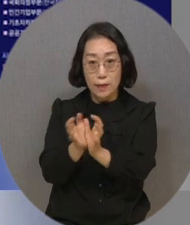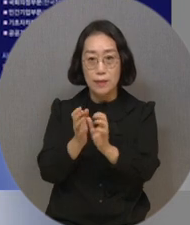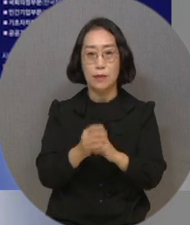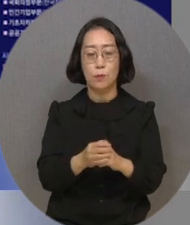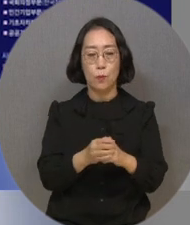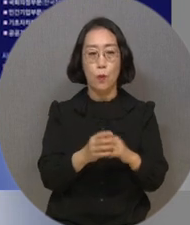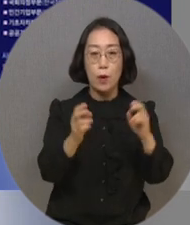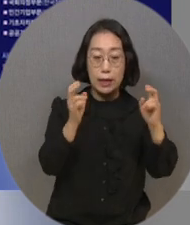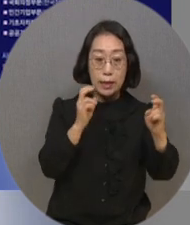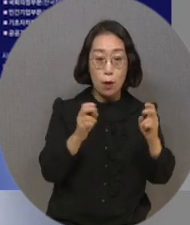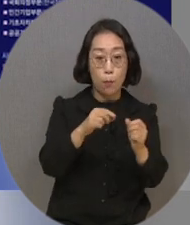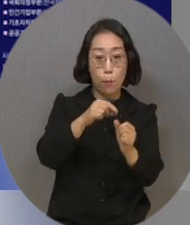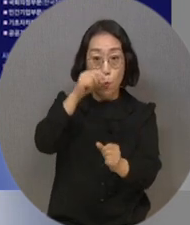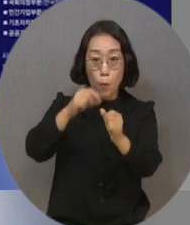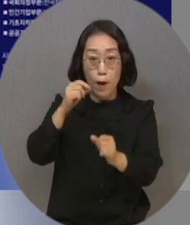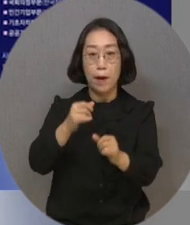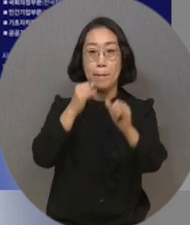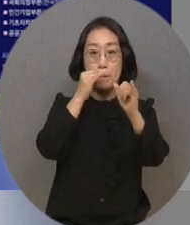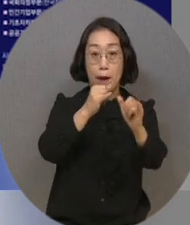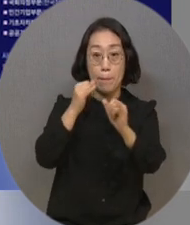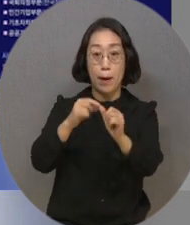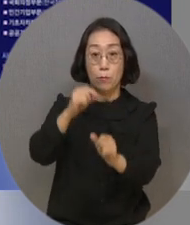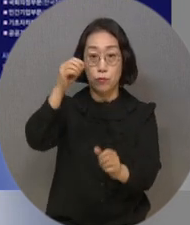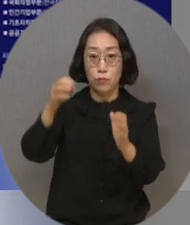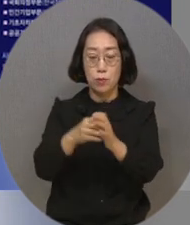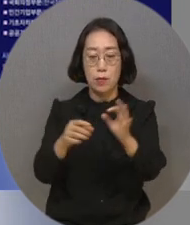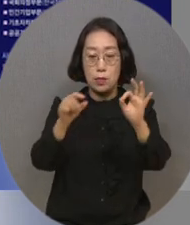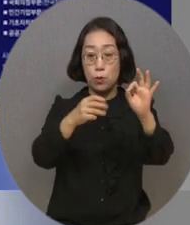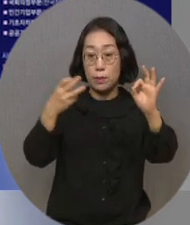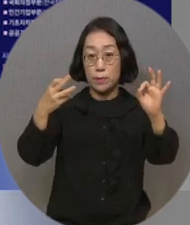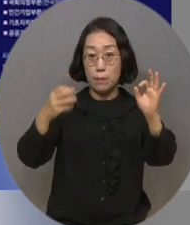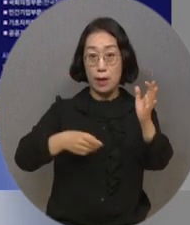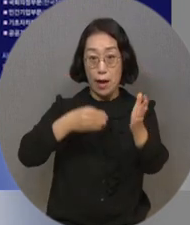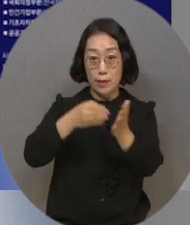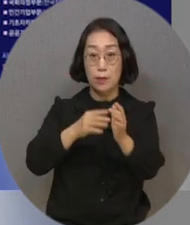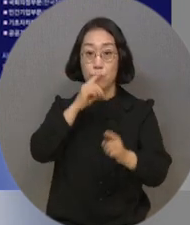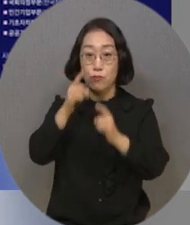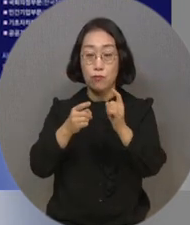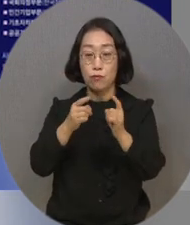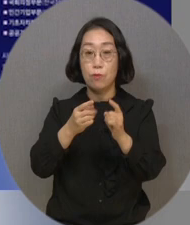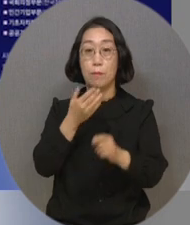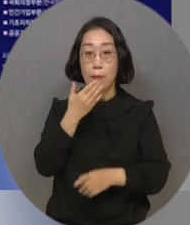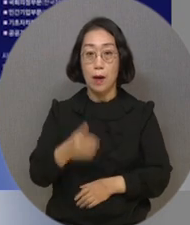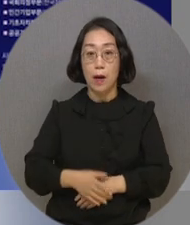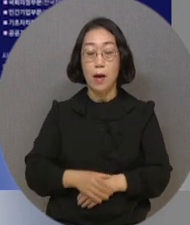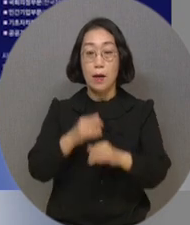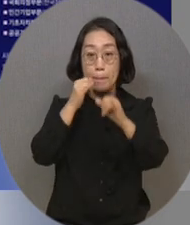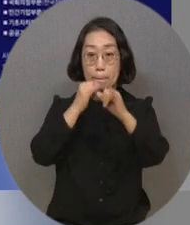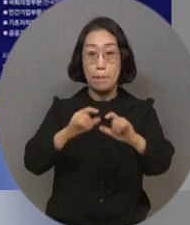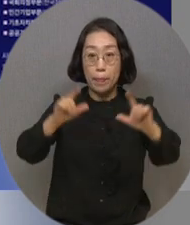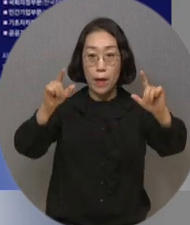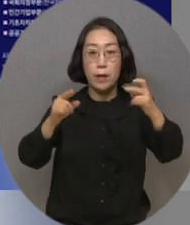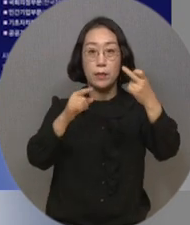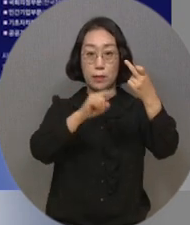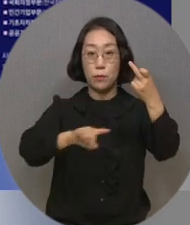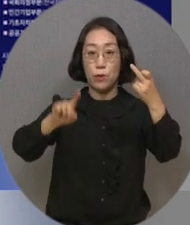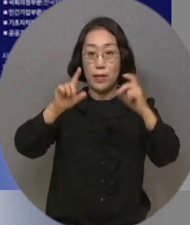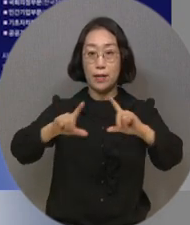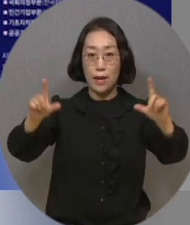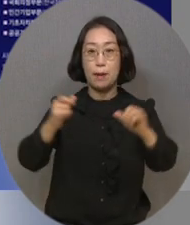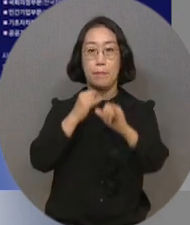민간기업에 쓰여 했는데요 후보 접수는 10월 13일까지며 수상자에 대한 시상식은 12월 1일